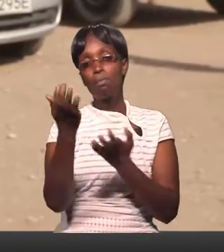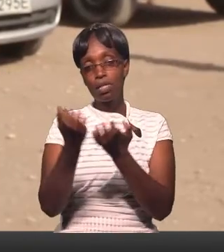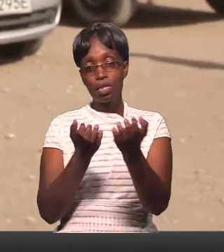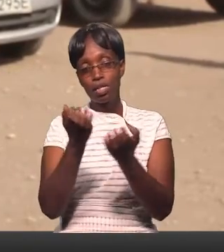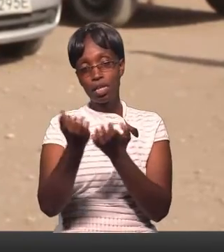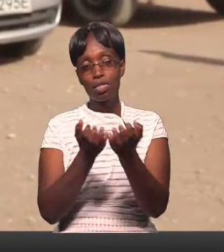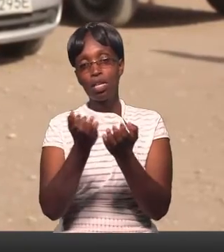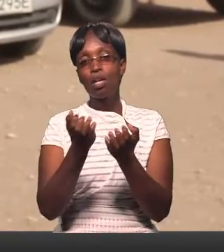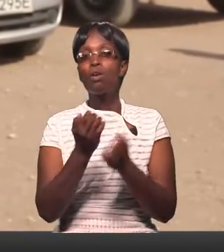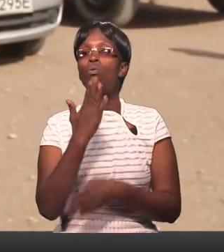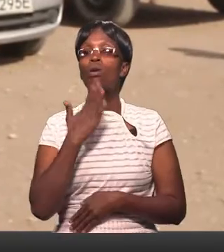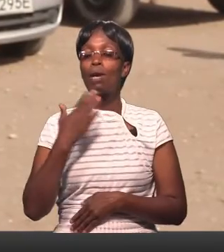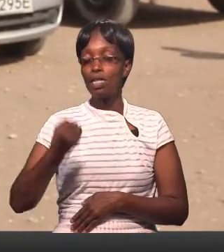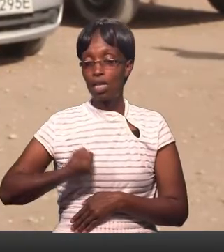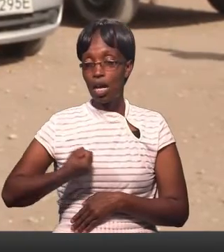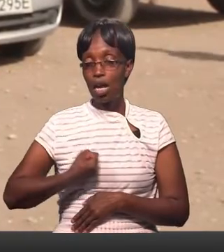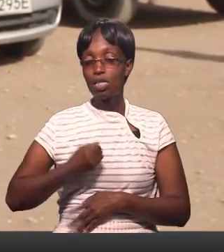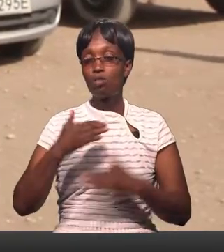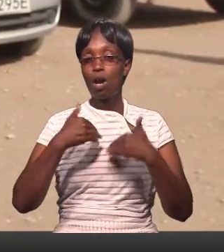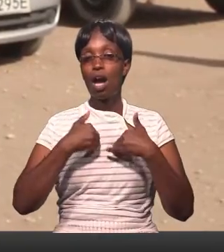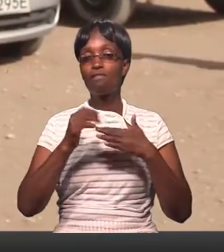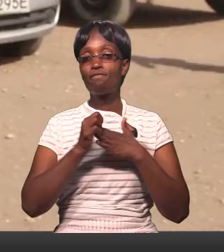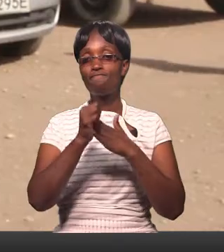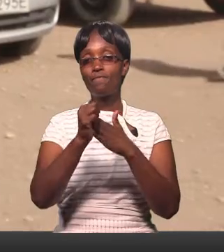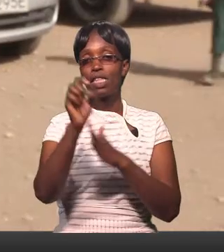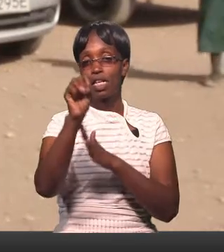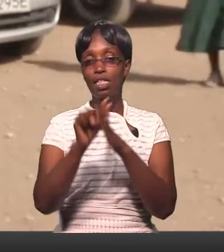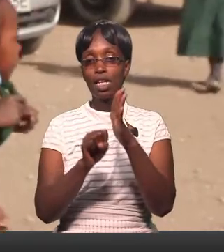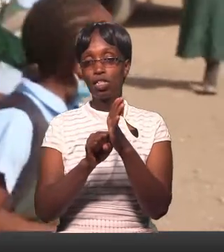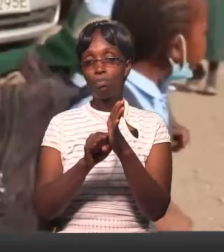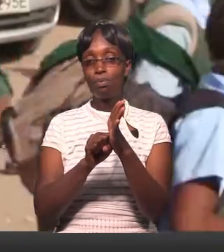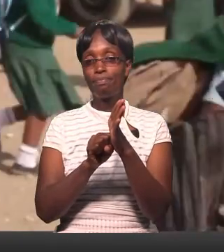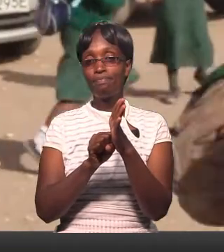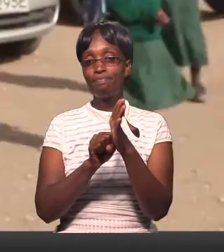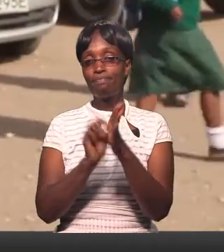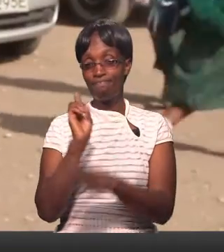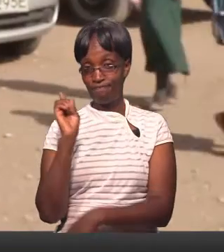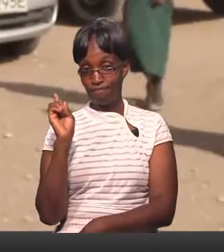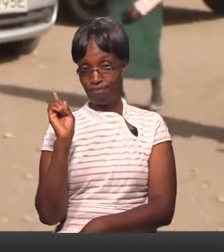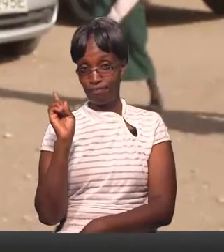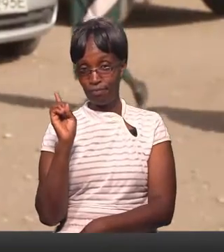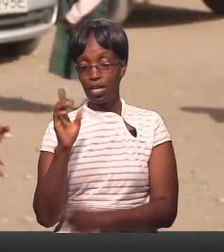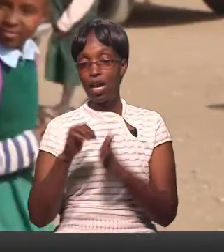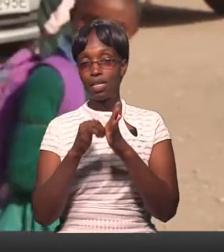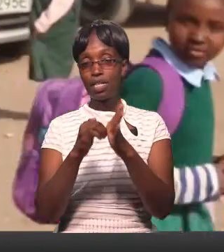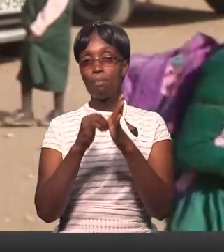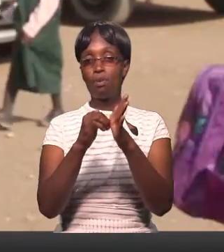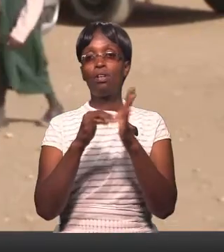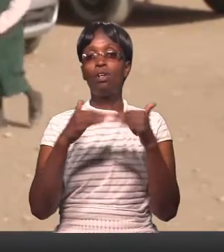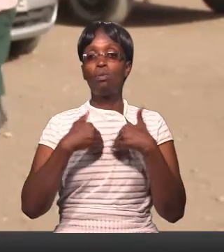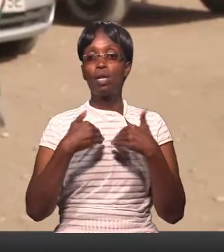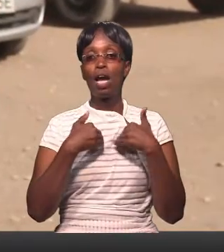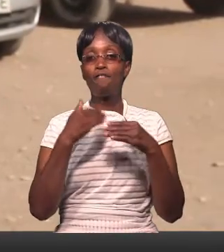to have leadership. We need our girls to stand in leadership. For example, we have companies that you go and find out